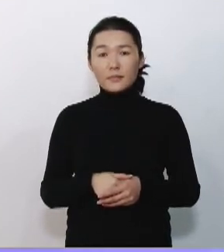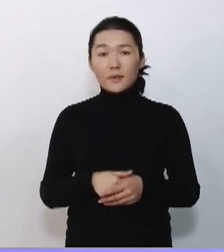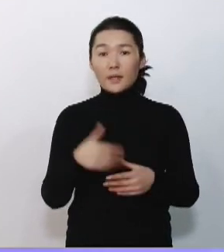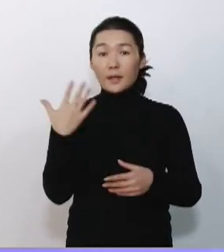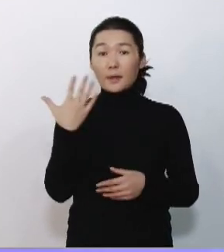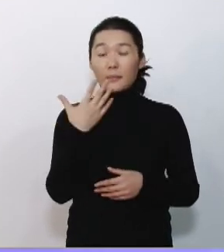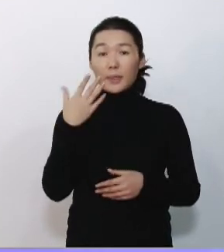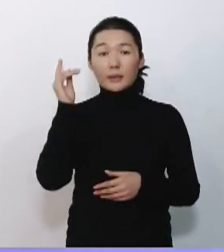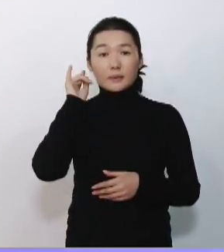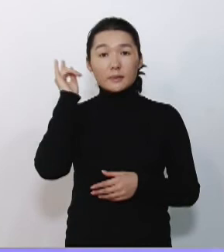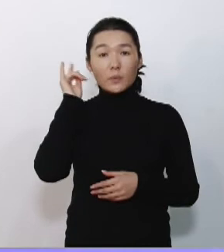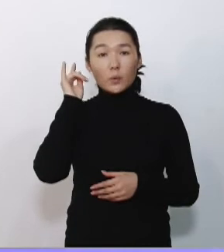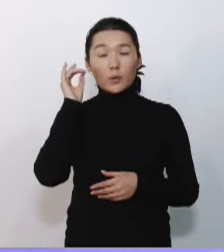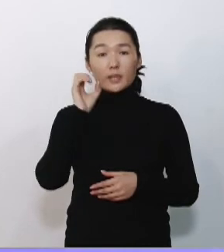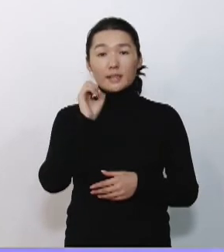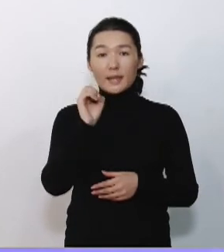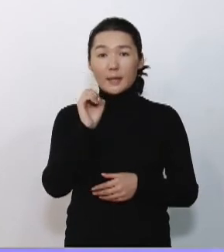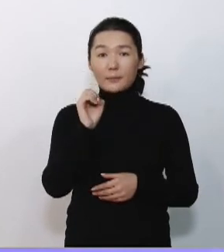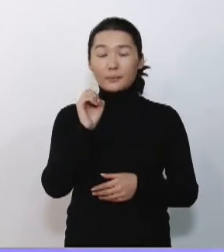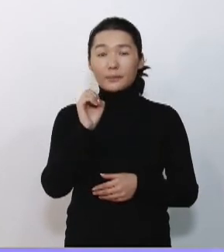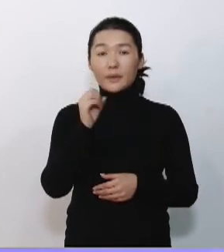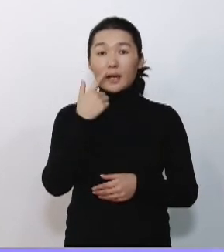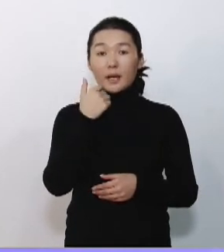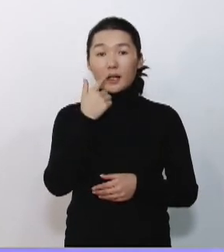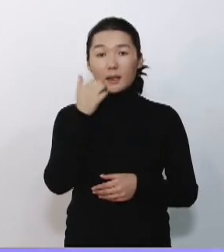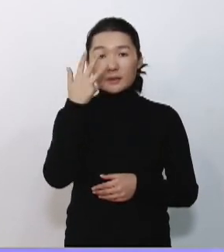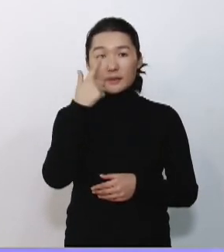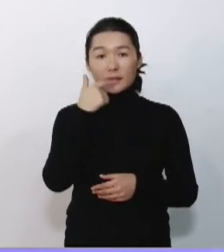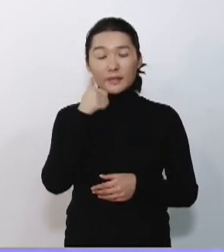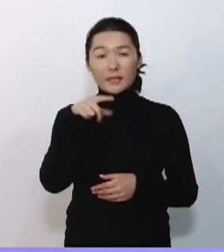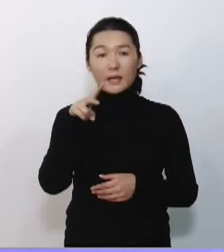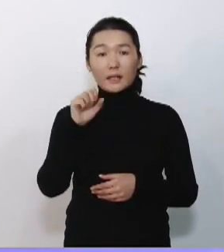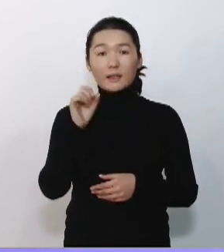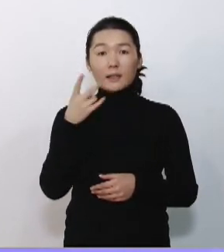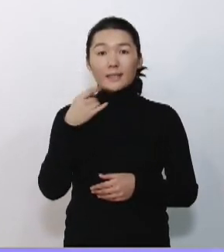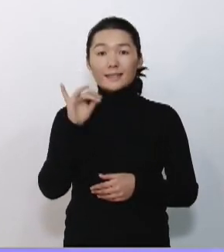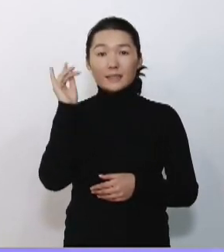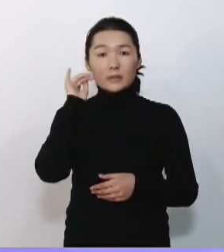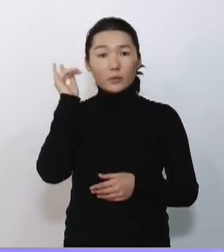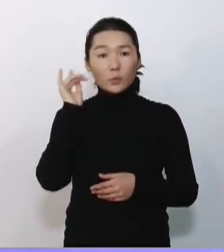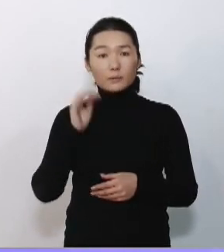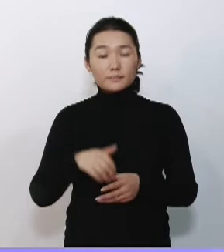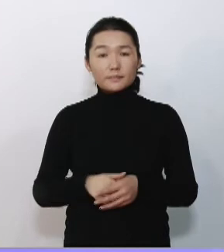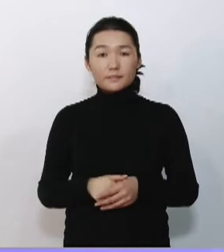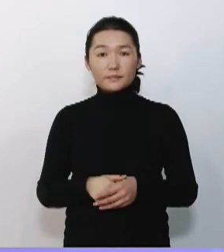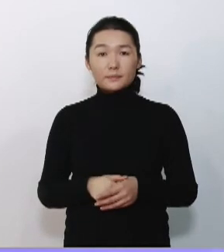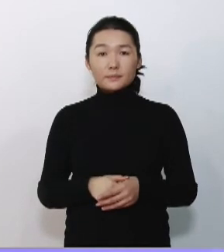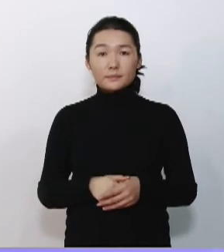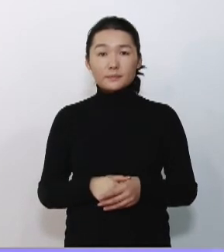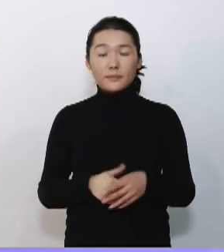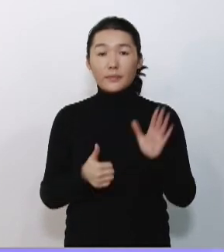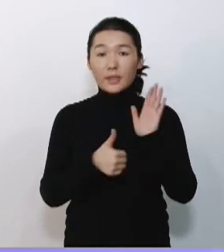Пятый звук Е красного цвета, гласный звук.